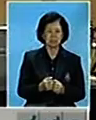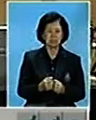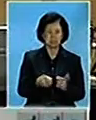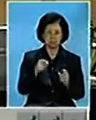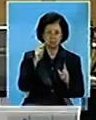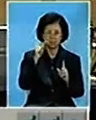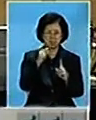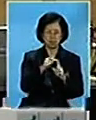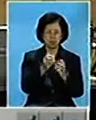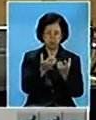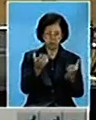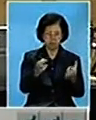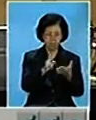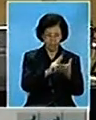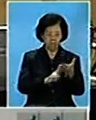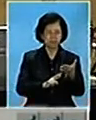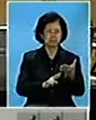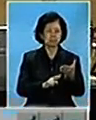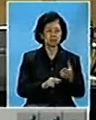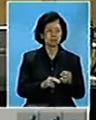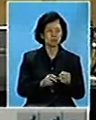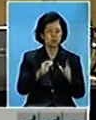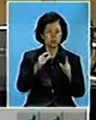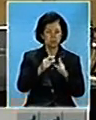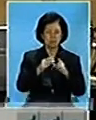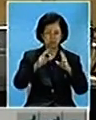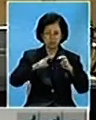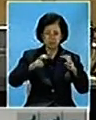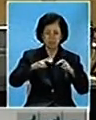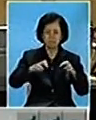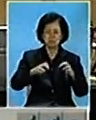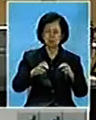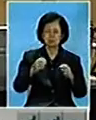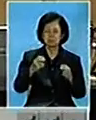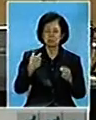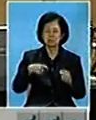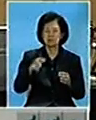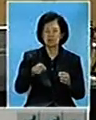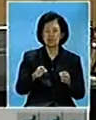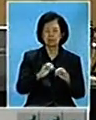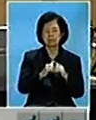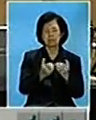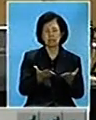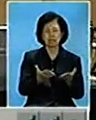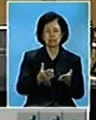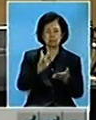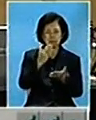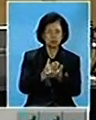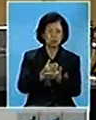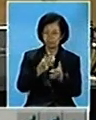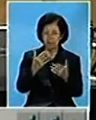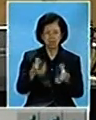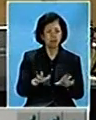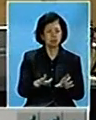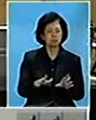าะผลรายงานได้ไหมครับส่วนคำวิจัยของศาลจะออกอย่างไรเนี่ยมันก็ยุติไปแล้วนะครับแต่ถ้า